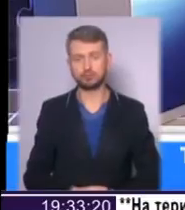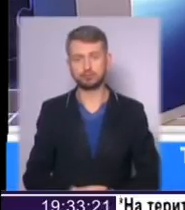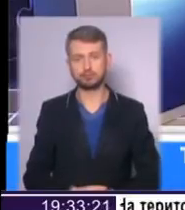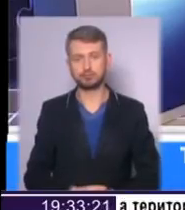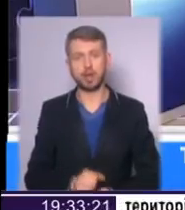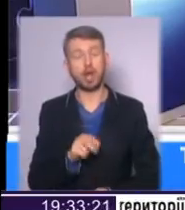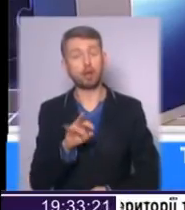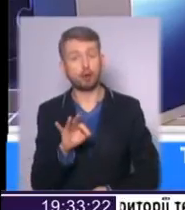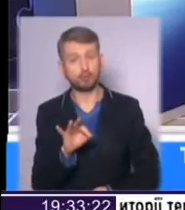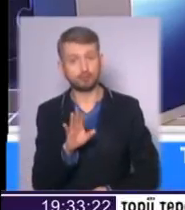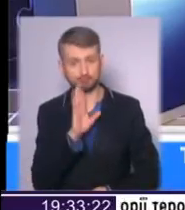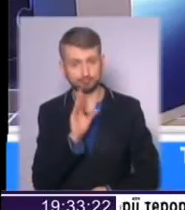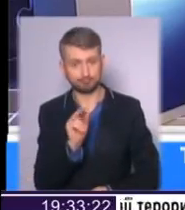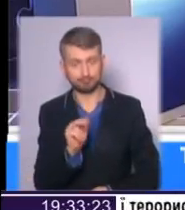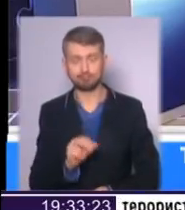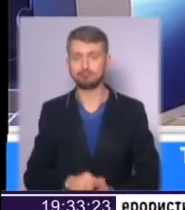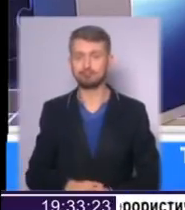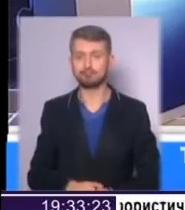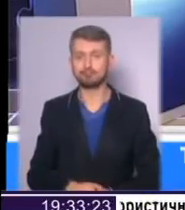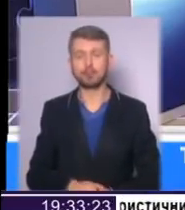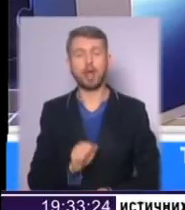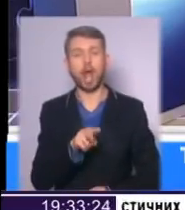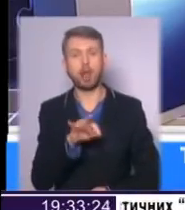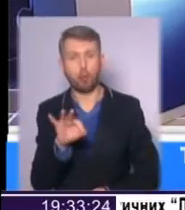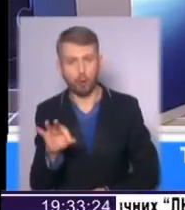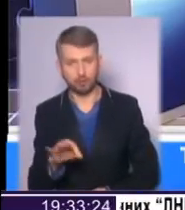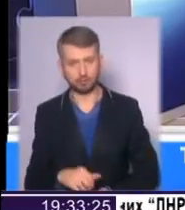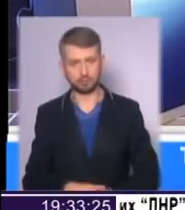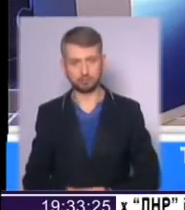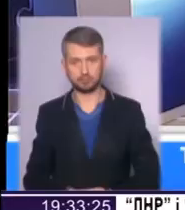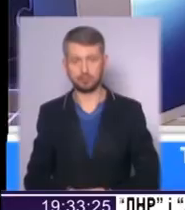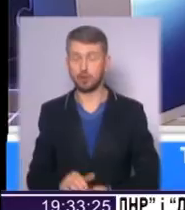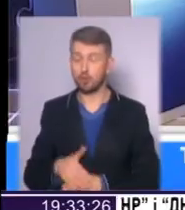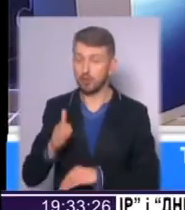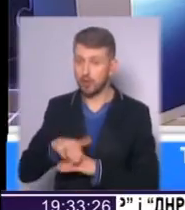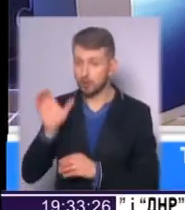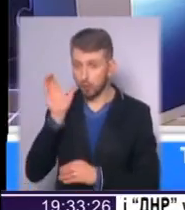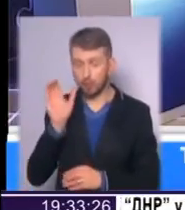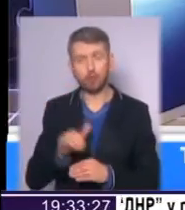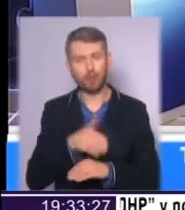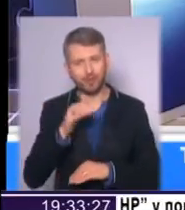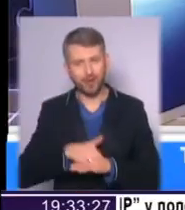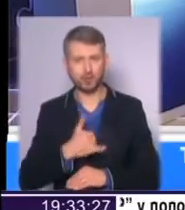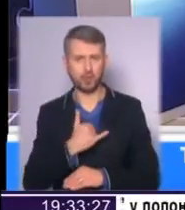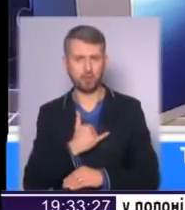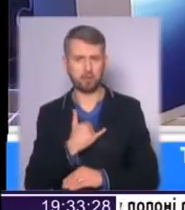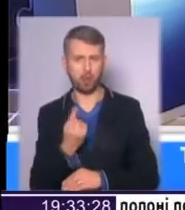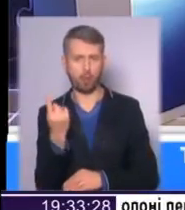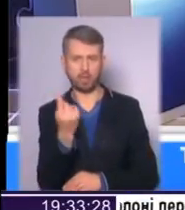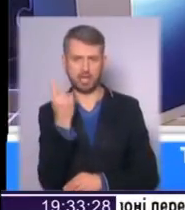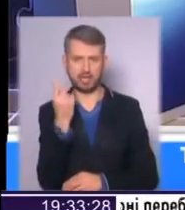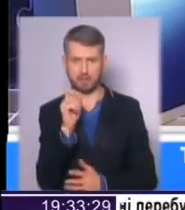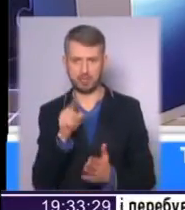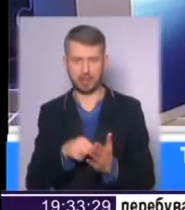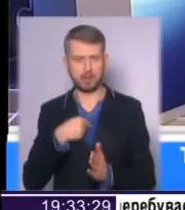Алло. Слухаємо, будь ласка, не мовчіть, говоріть. Алло. Добрий вечір, слухаємо. Добрий вечір. У мене одне єдине питання. Прошу. Ну,